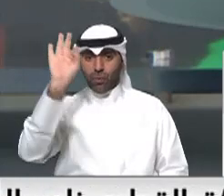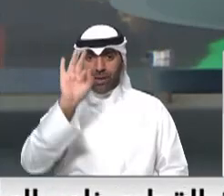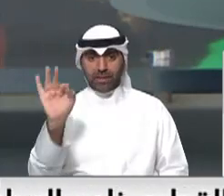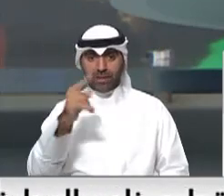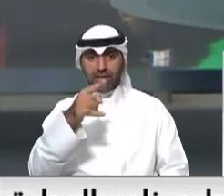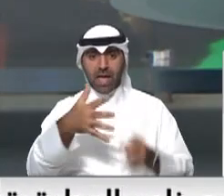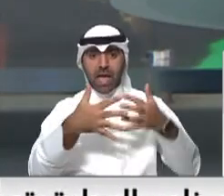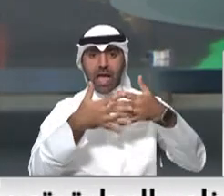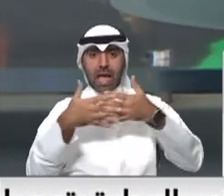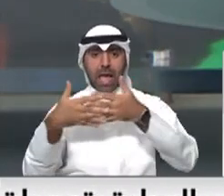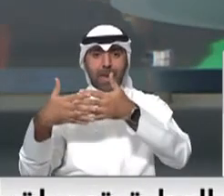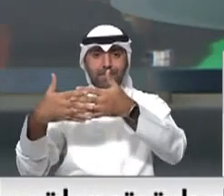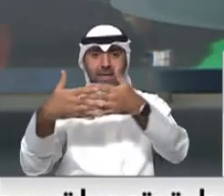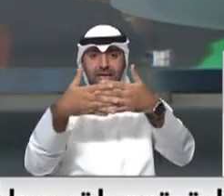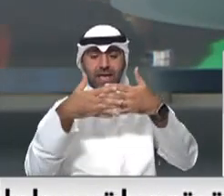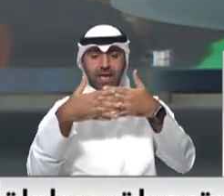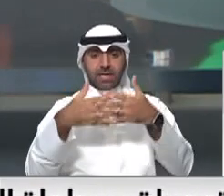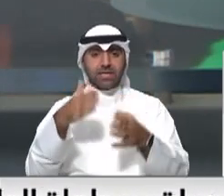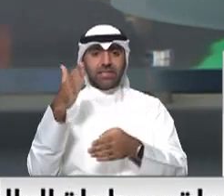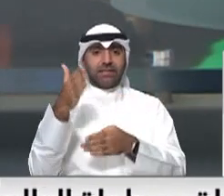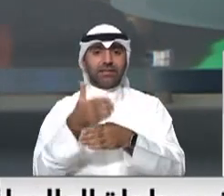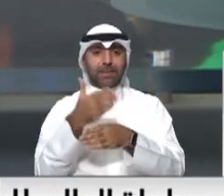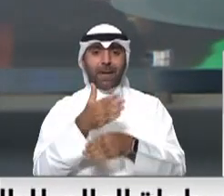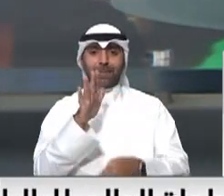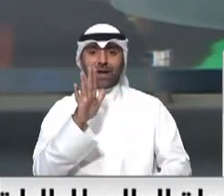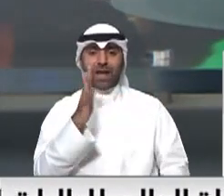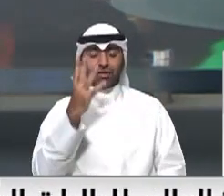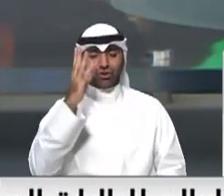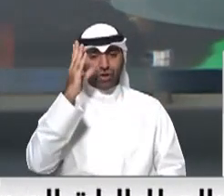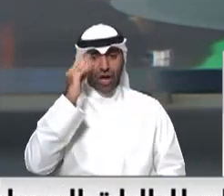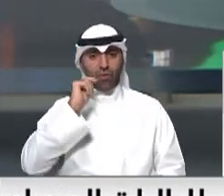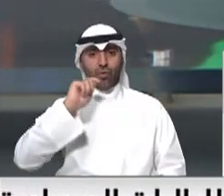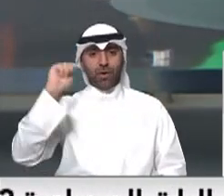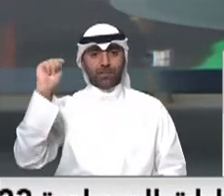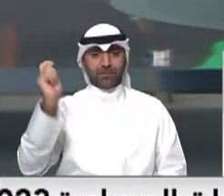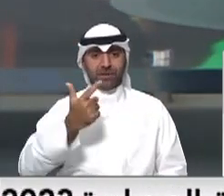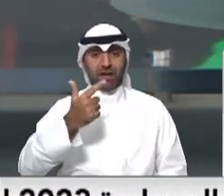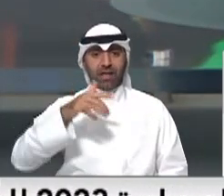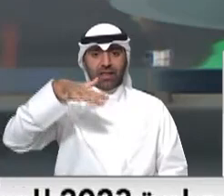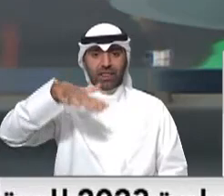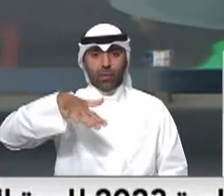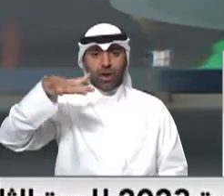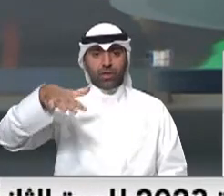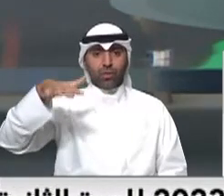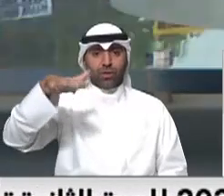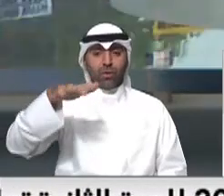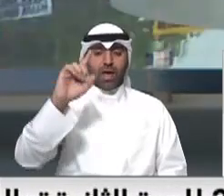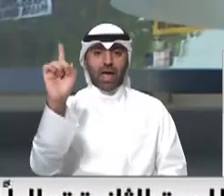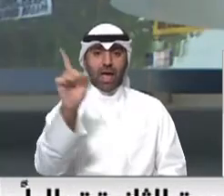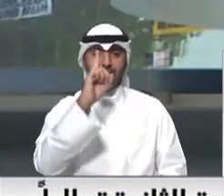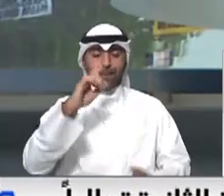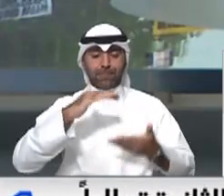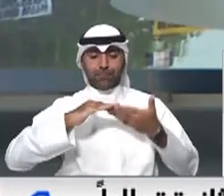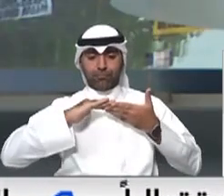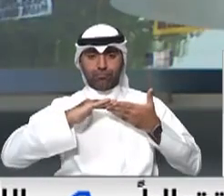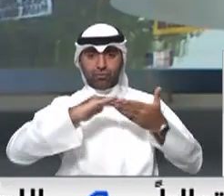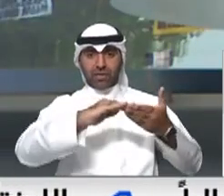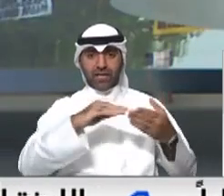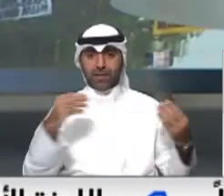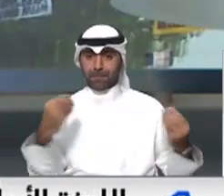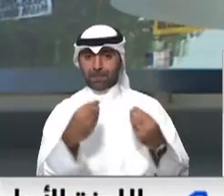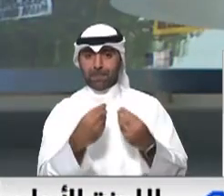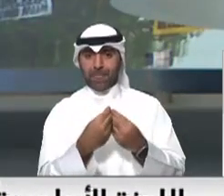المحاصرين ومحاولة تجويعهم وتهجيرهم. يأتي ذلك فيما قالت الشرطة الأمريكية إن رجلا